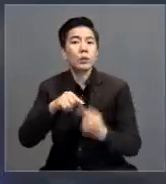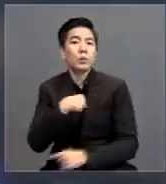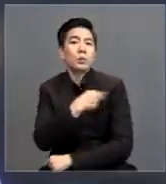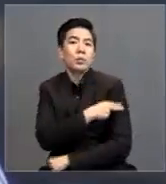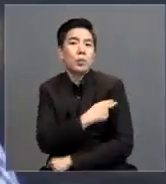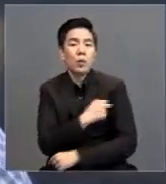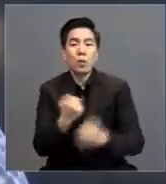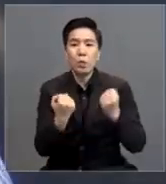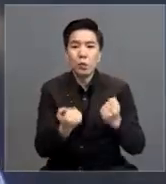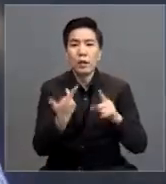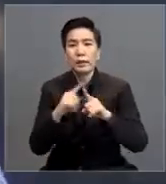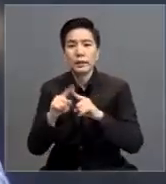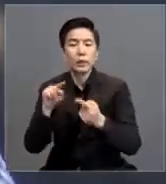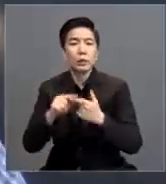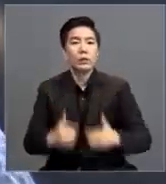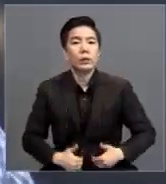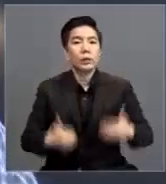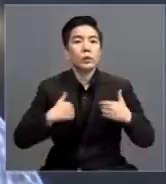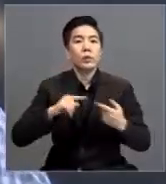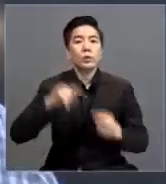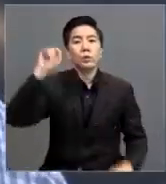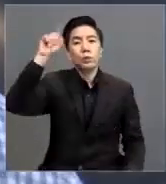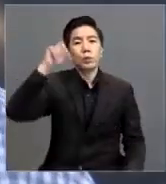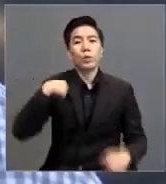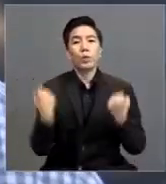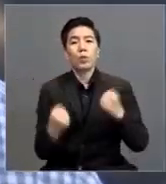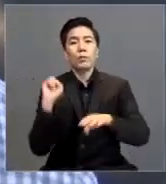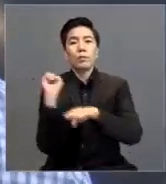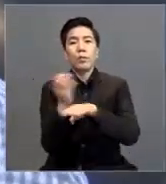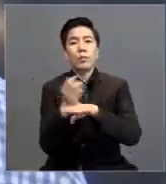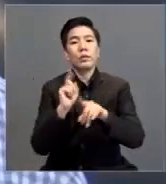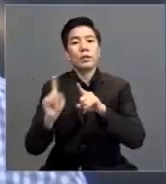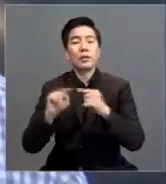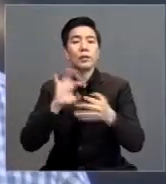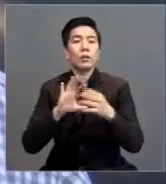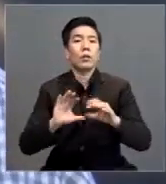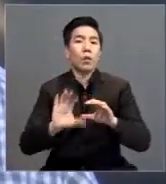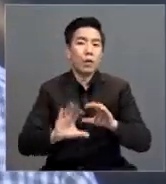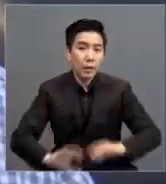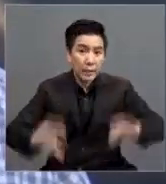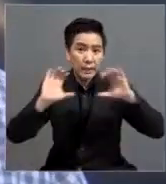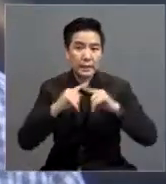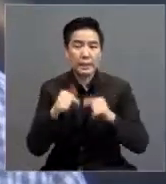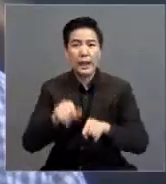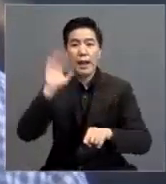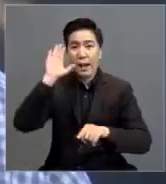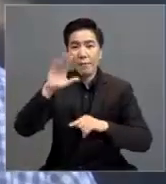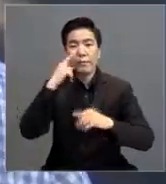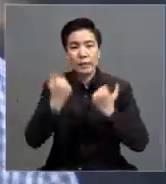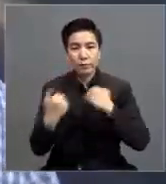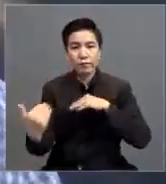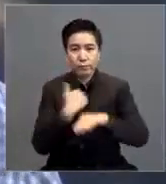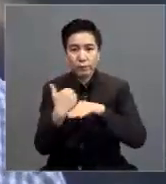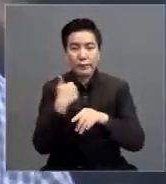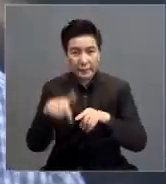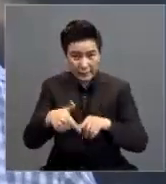กรณ์ทางการแพทย์ยานพาหนะเพื่อการกู้ชีพกู้ภัยฉุกเฉินรถพยาบาลและยานพาหนะของทางราชการอันนี้คือส่วนยกเว้น